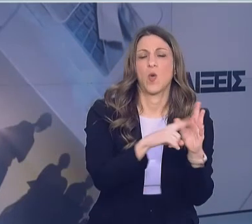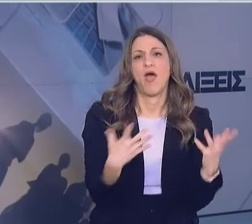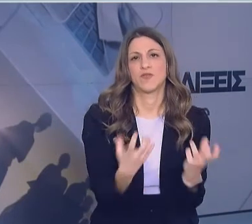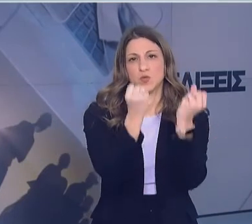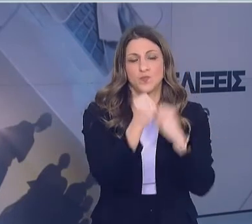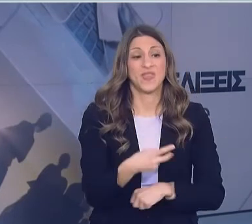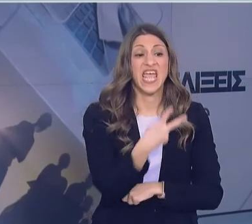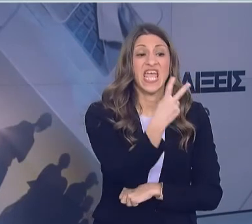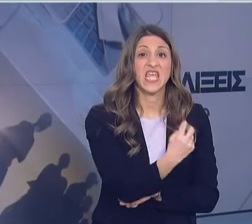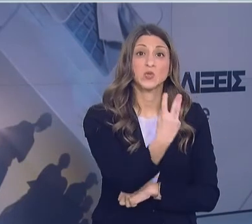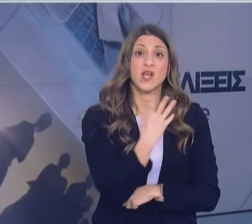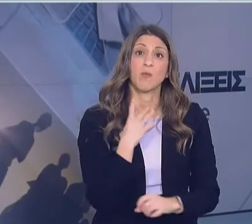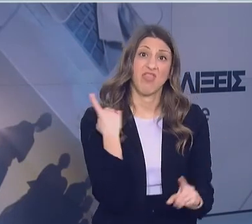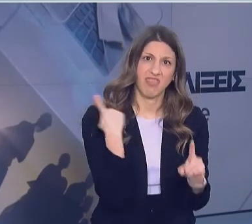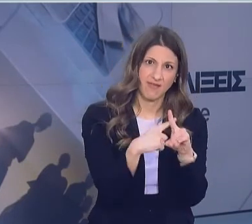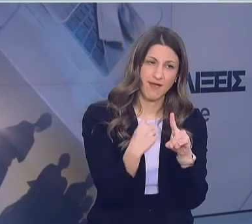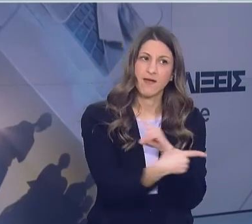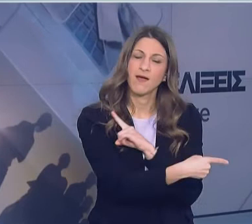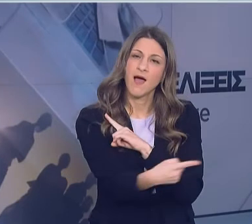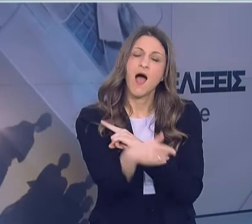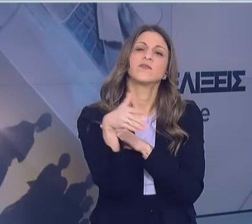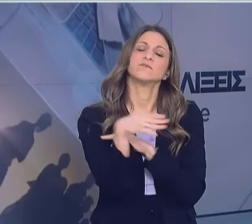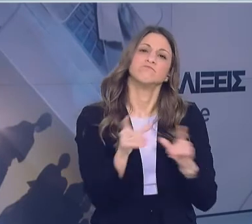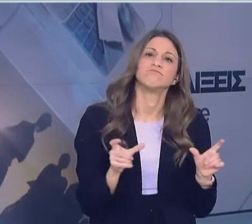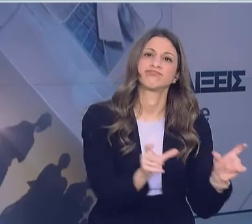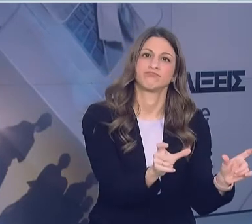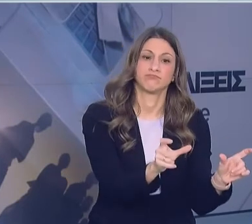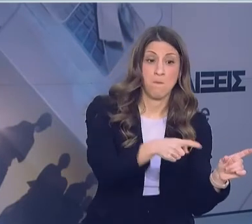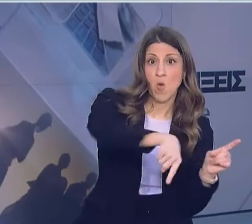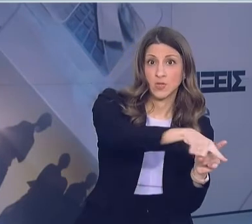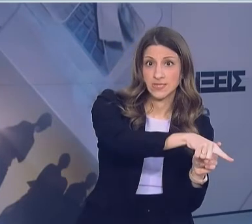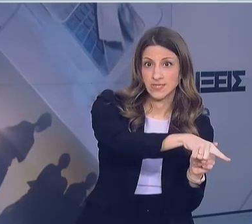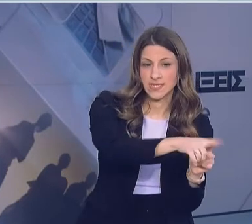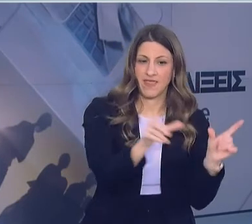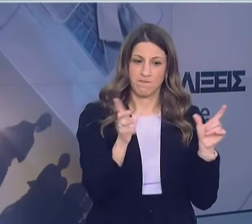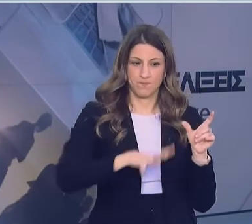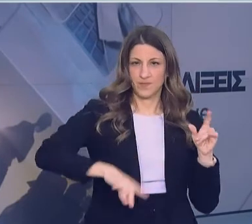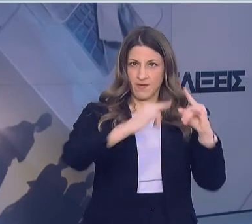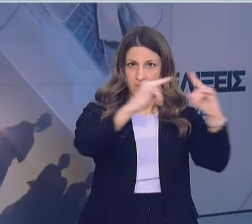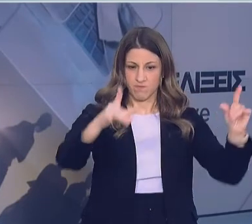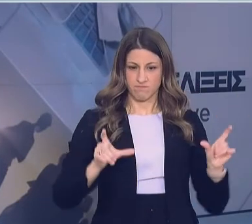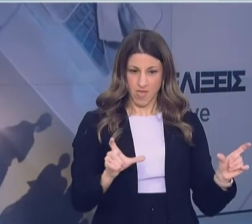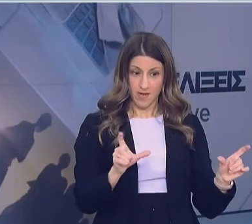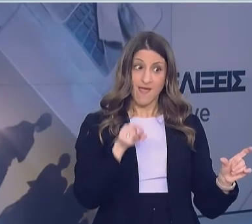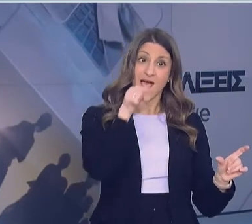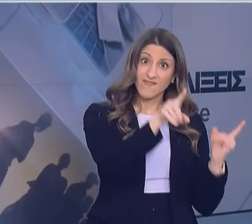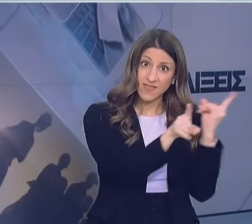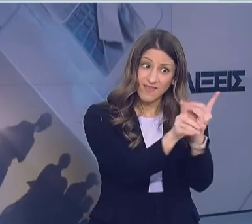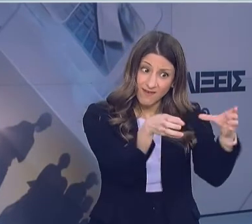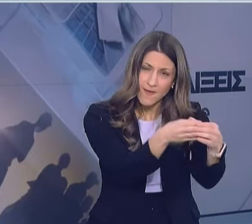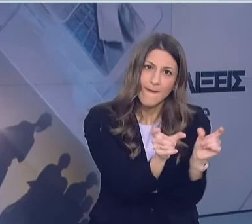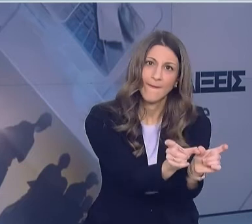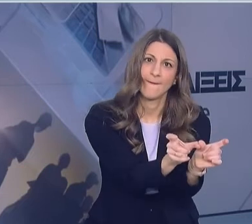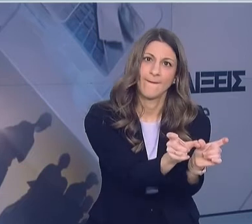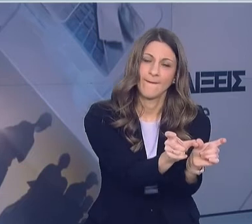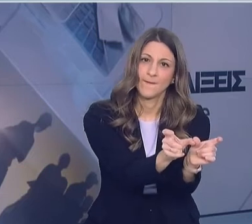Τα 23 αυτά άτομα βρίσκονται σε εσωτερική απομόνωση εντός της απομονωμένης δομής, ενώ σε δείγματα τα οποία λήφθησαν